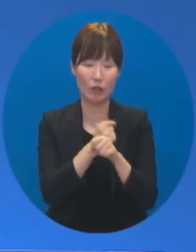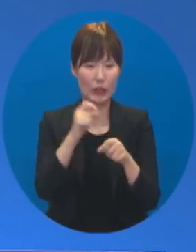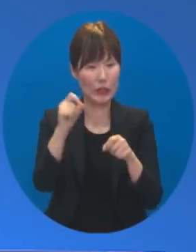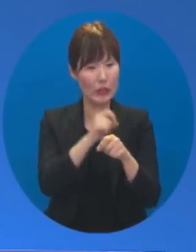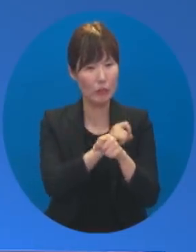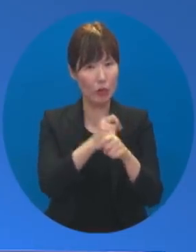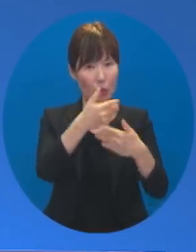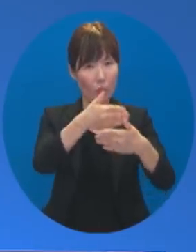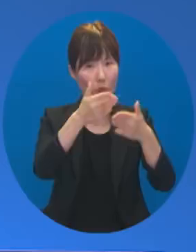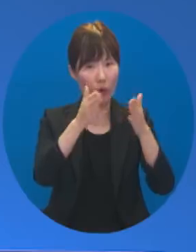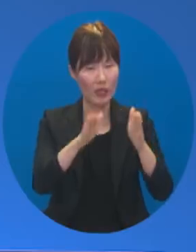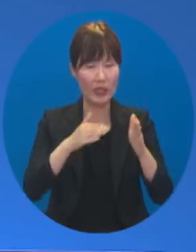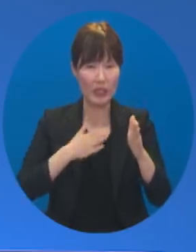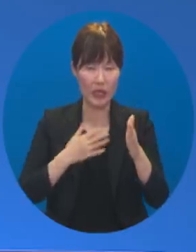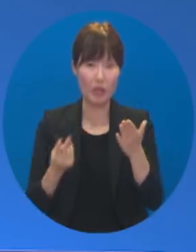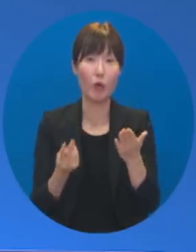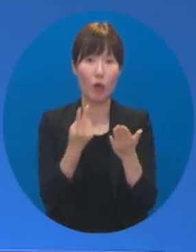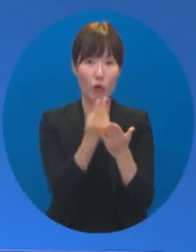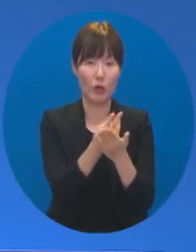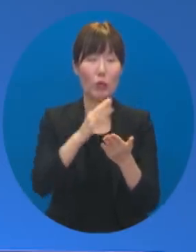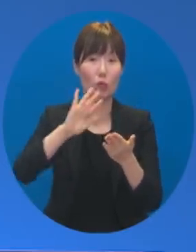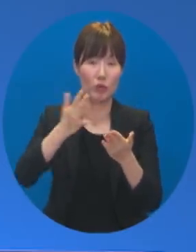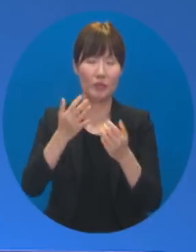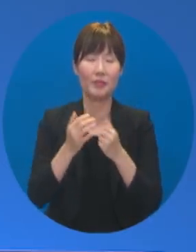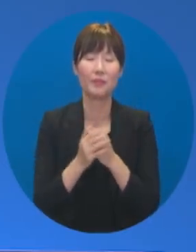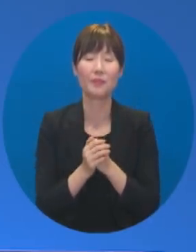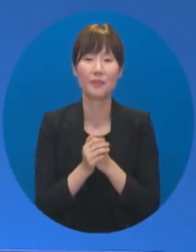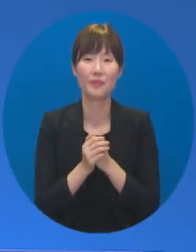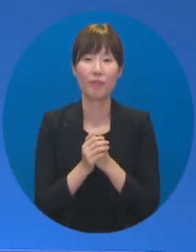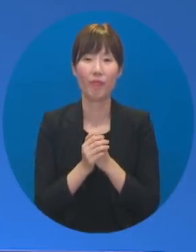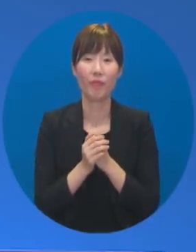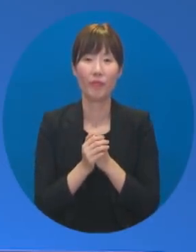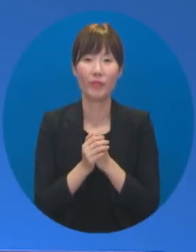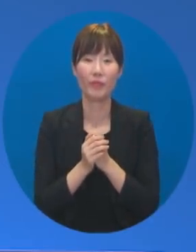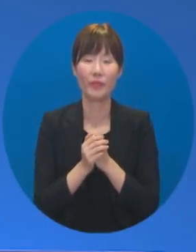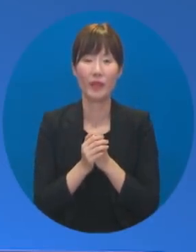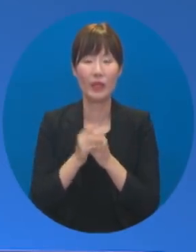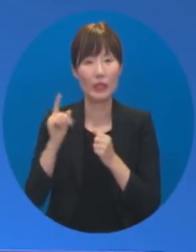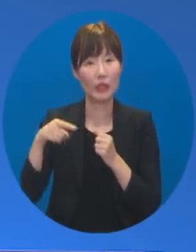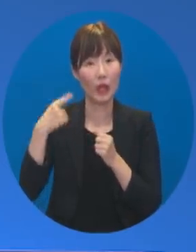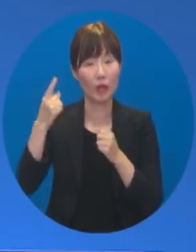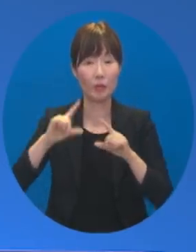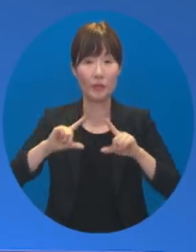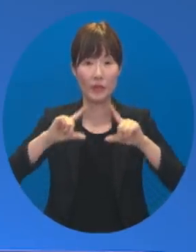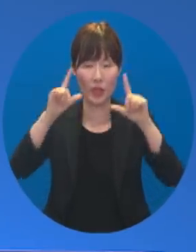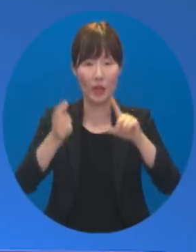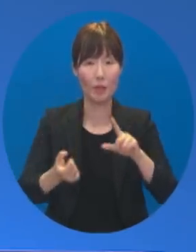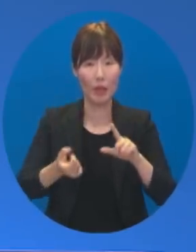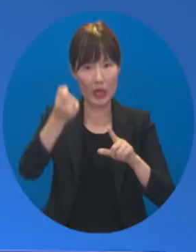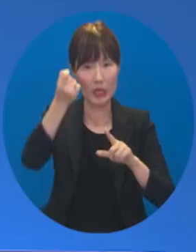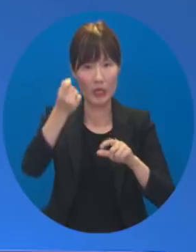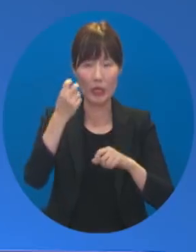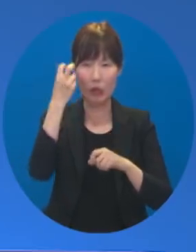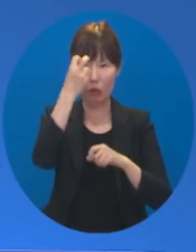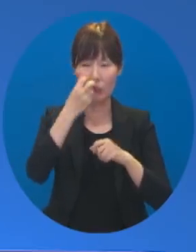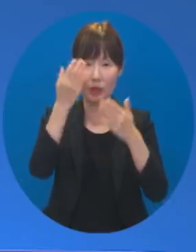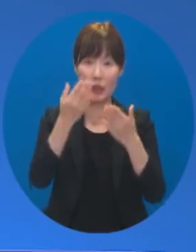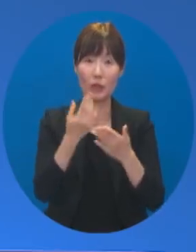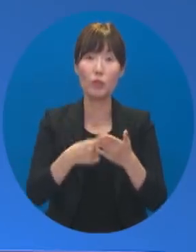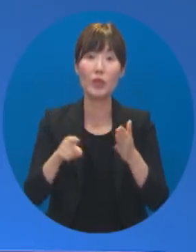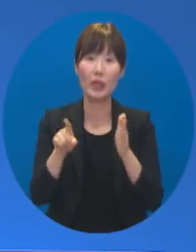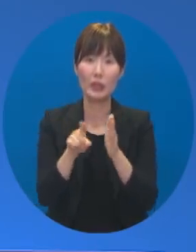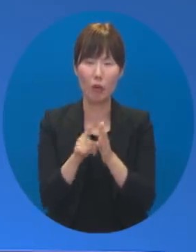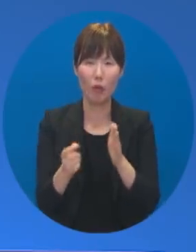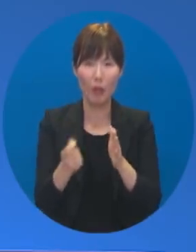하게 되었어요. 다음날 아침에 일찍 그 검진을 받아야 되니까 빨리 재우라고